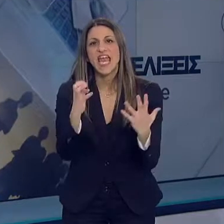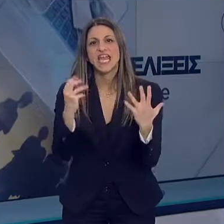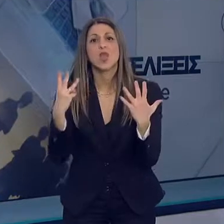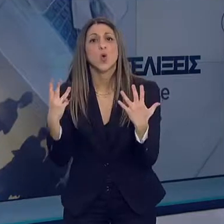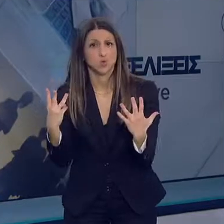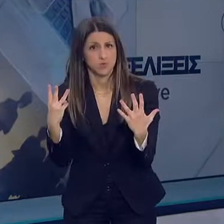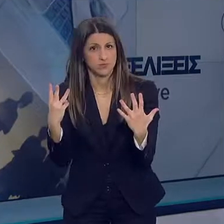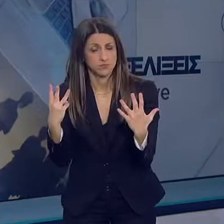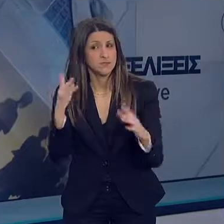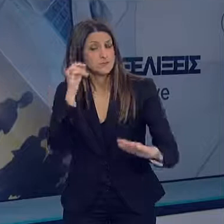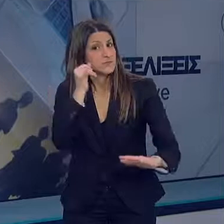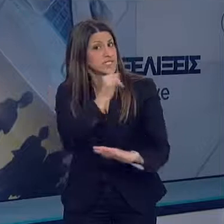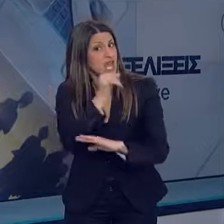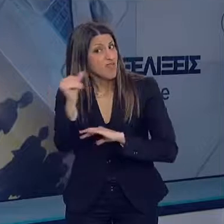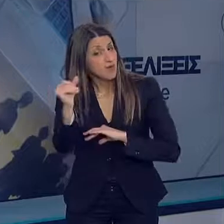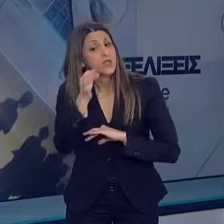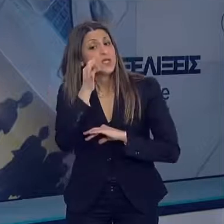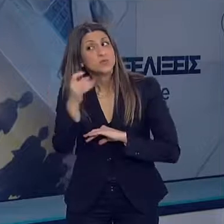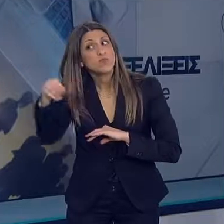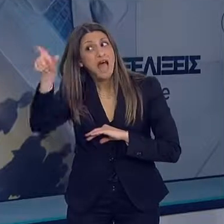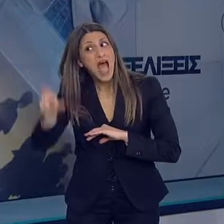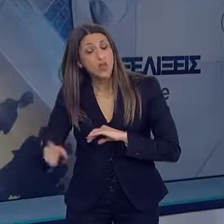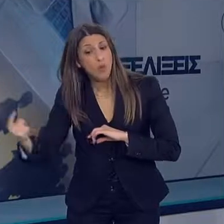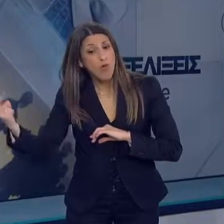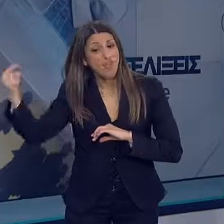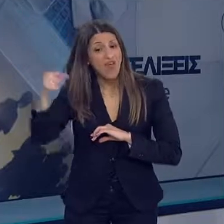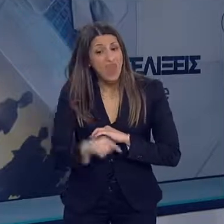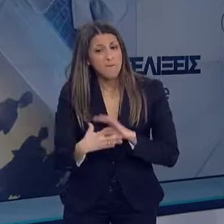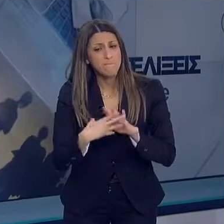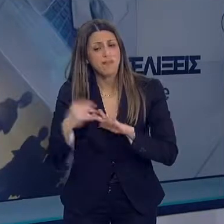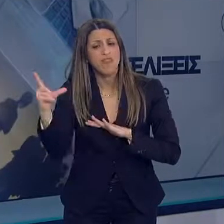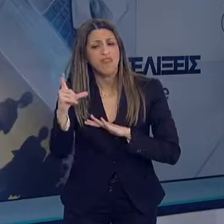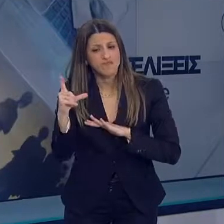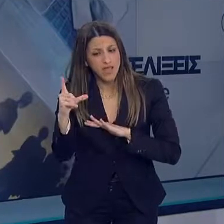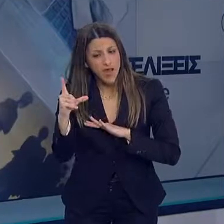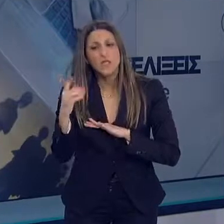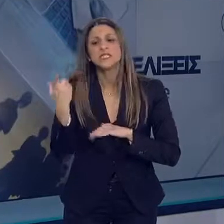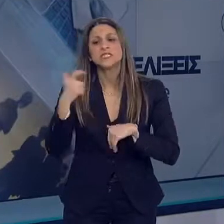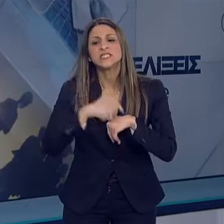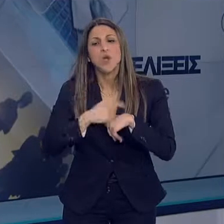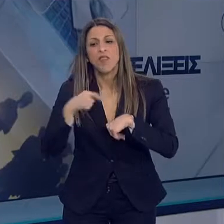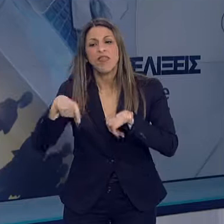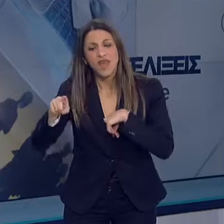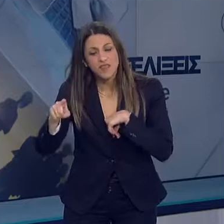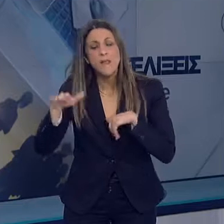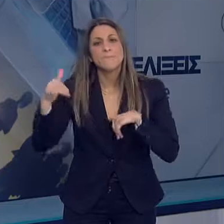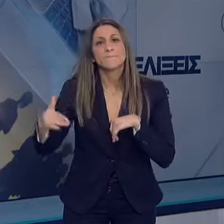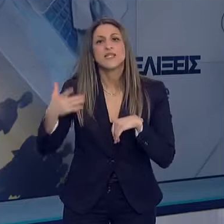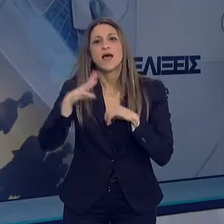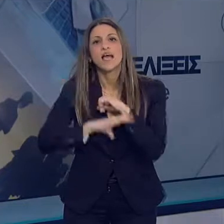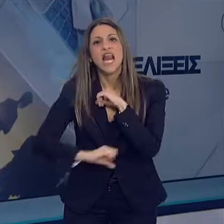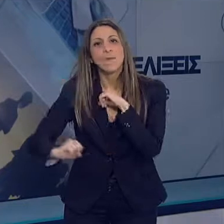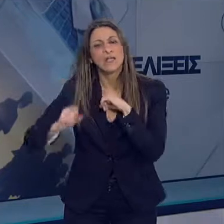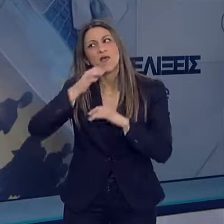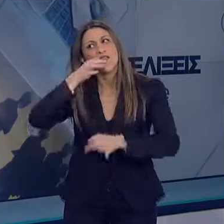210-32-48-098, προκειμένου να ενημερώσει για την ανάγκη στέγασης του ασθενούς και η Γενική Γραμματεία θα τον κατευθύνει σχετικά. Ο δε ασθενής θα παίρνει βεβαίωση από το